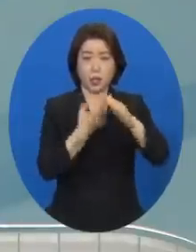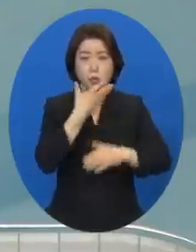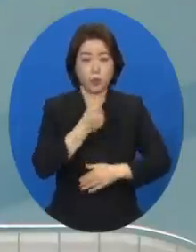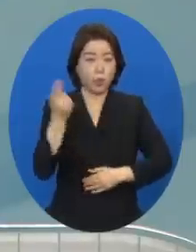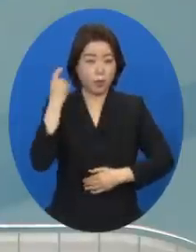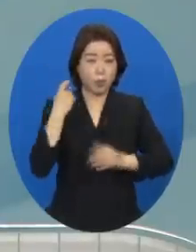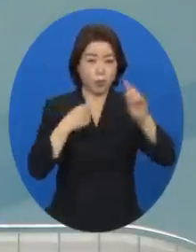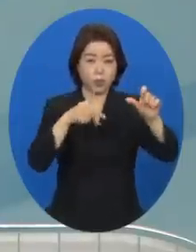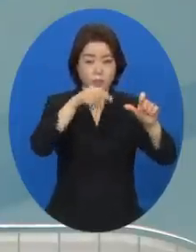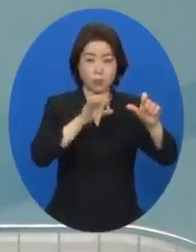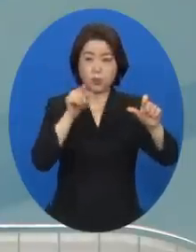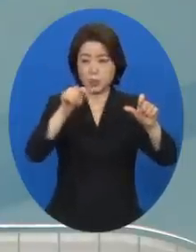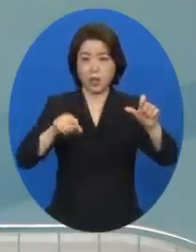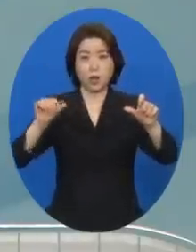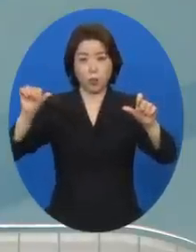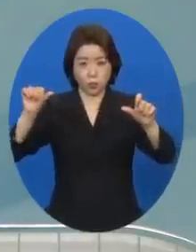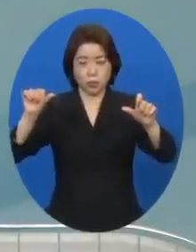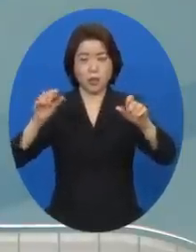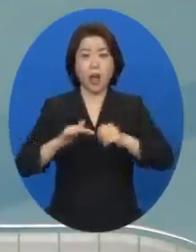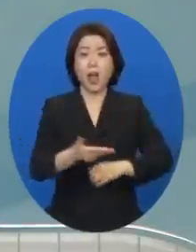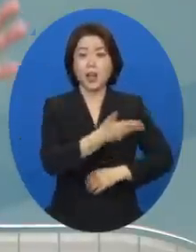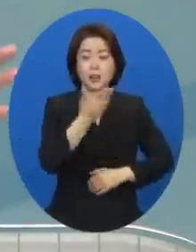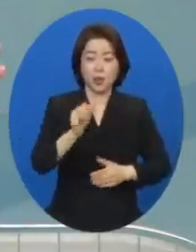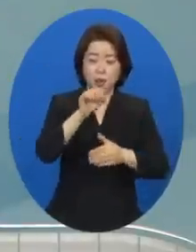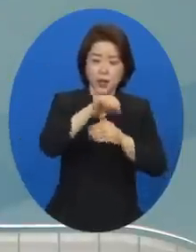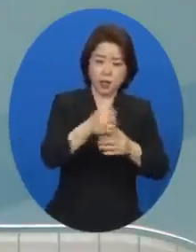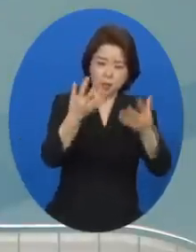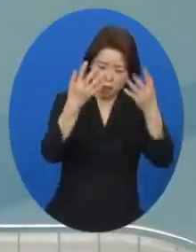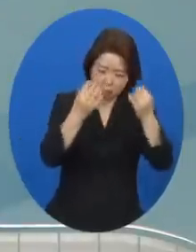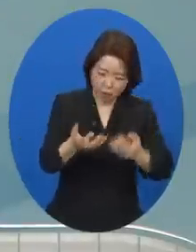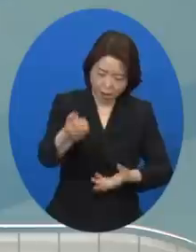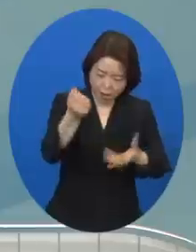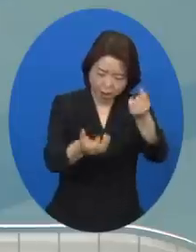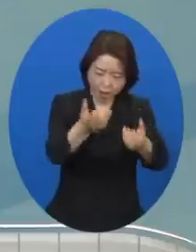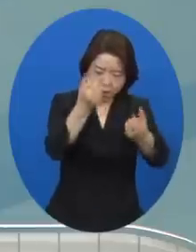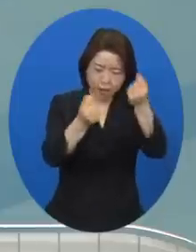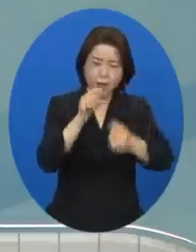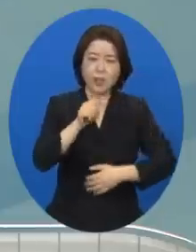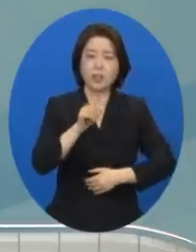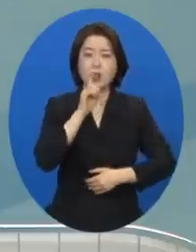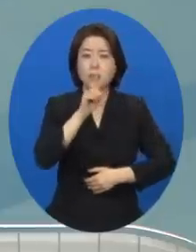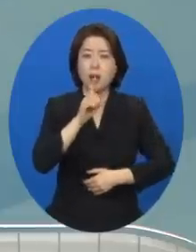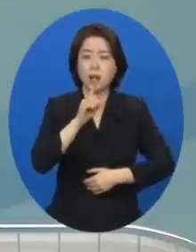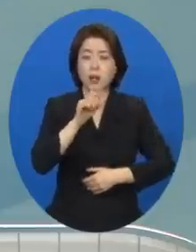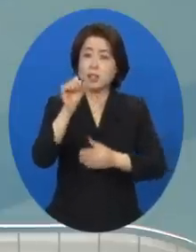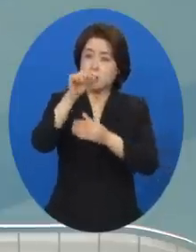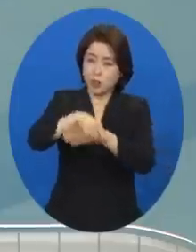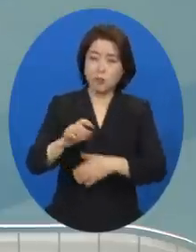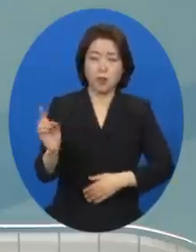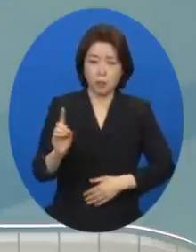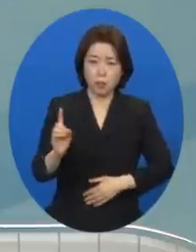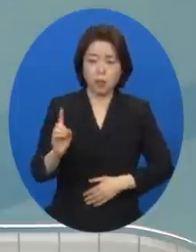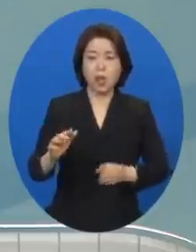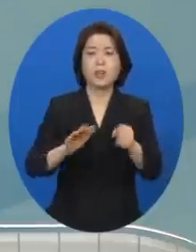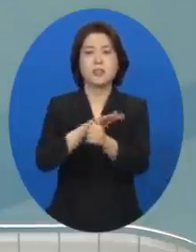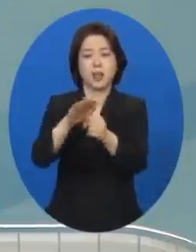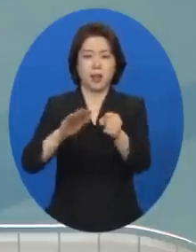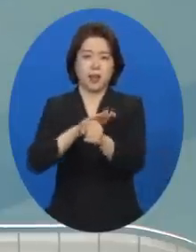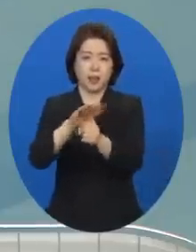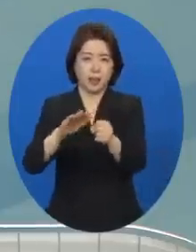5절에 너희가 열매를 많이 맺을 것이라고 하시니 10배가 뭔가 하면 사랑인